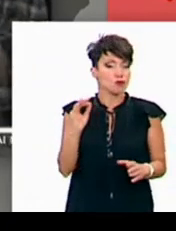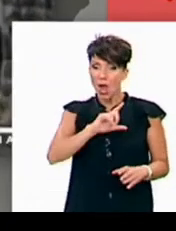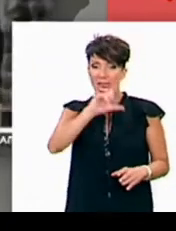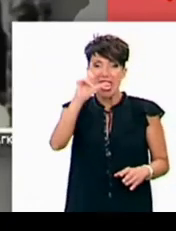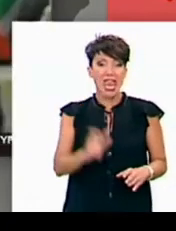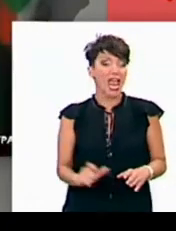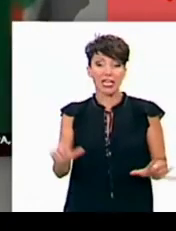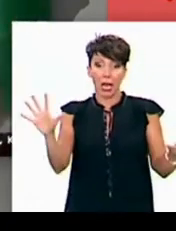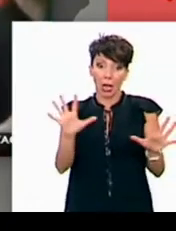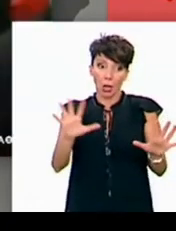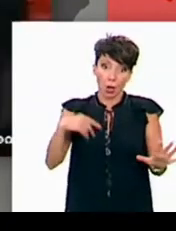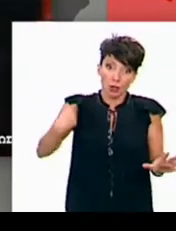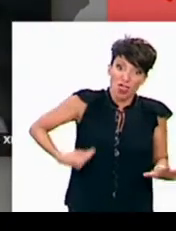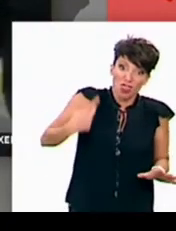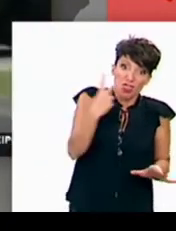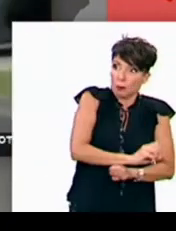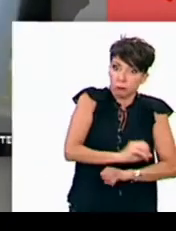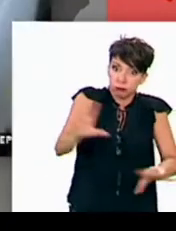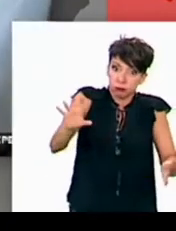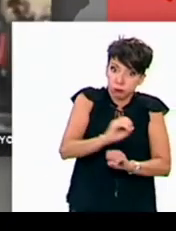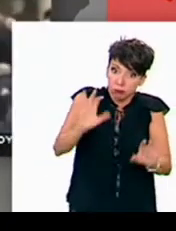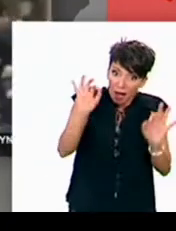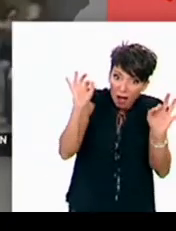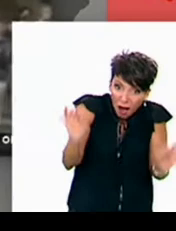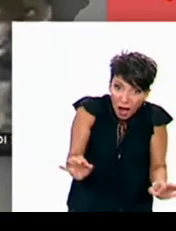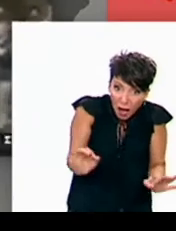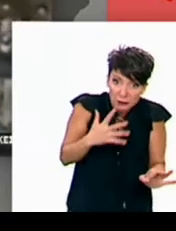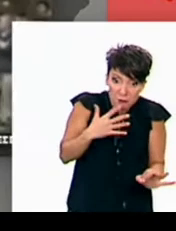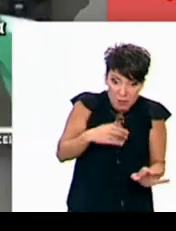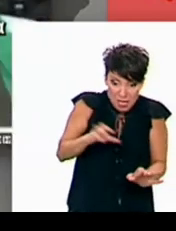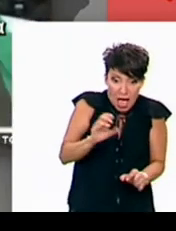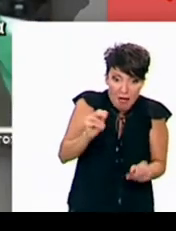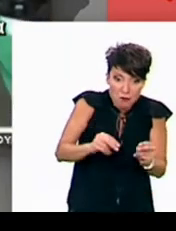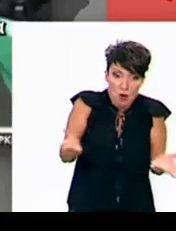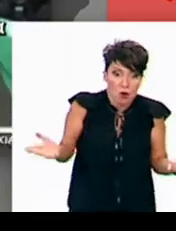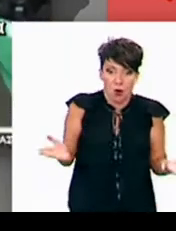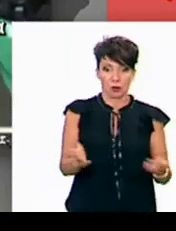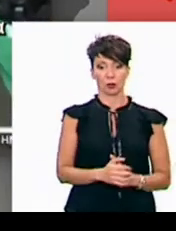ιταλική δημόσια τηλεόραση έπαιξε ένα τέτοιο ρεπορτάζ παραμονές ευρωεκλογών.